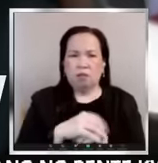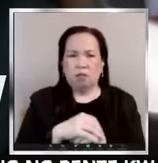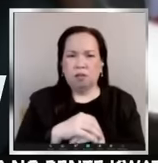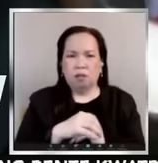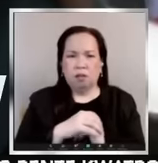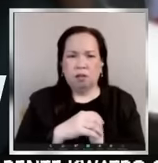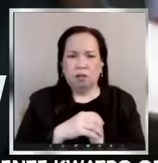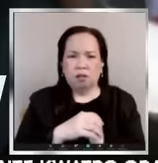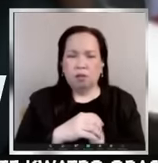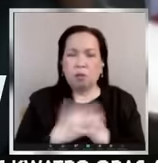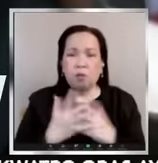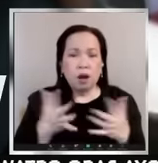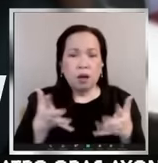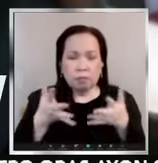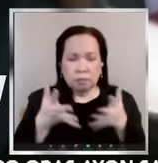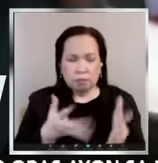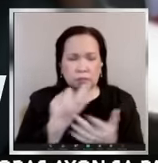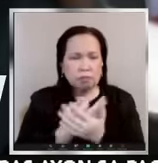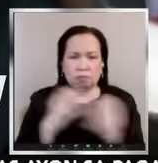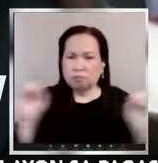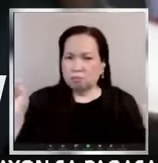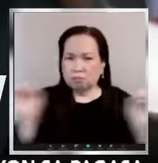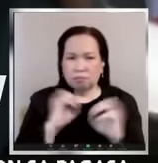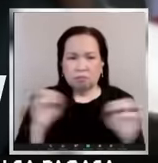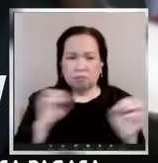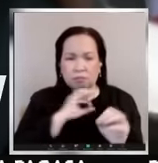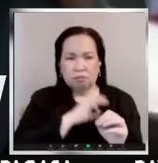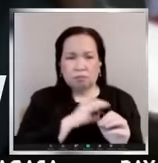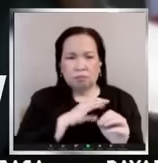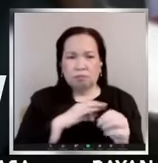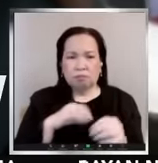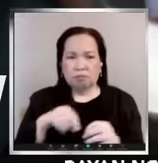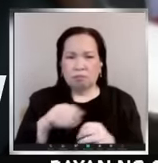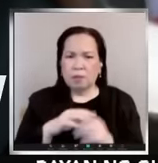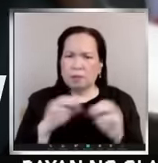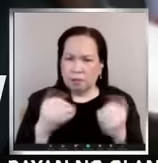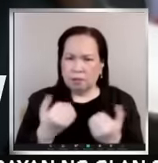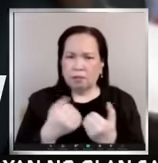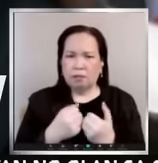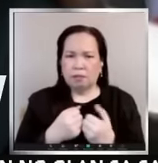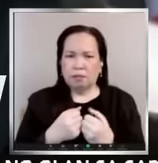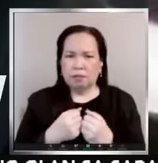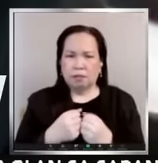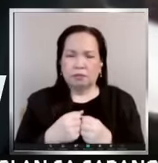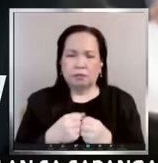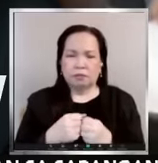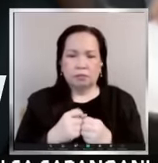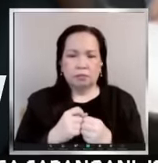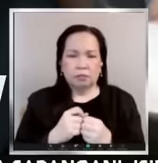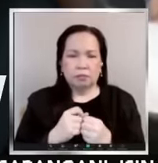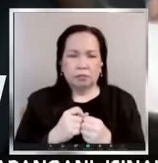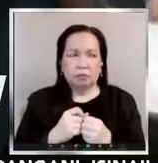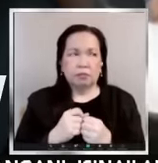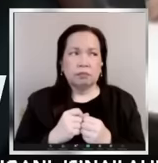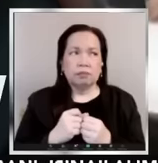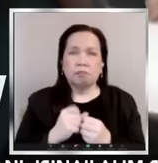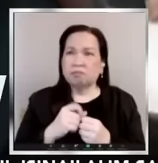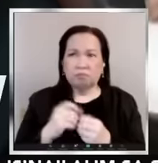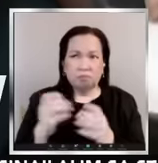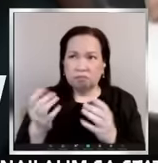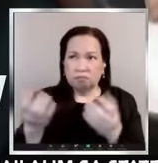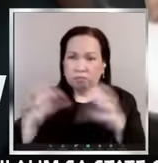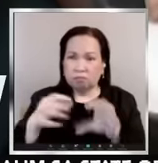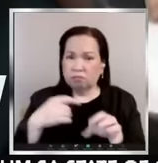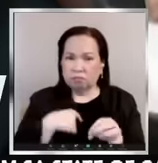dyan sa mga, may mga bayarin pa, talo talaga. Kung hindi kami pagbibigyan, kahit ako ayaw na